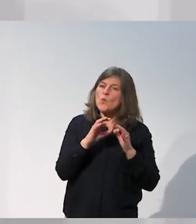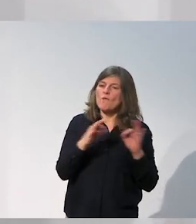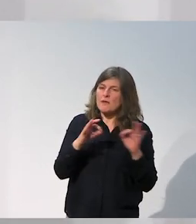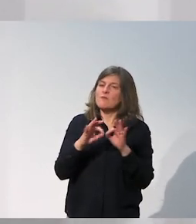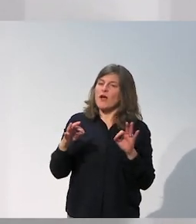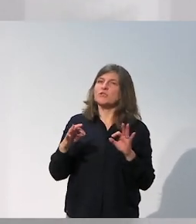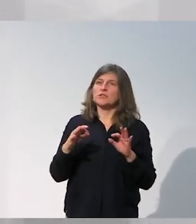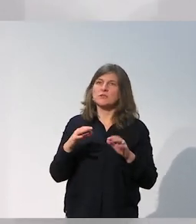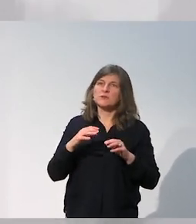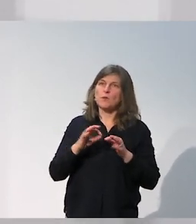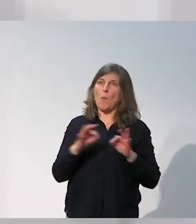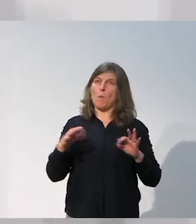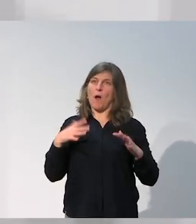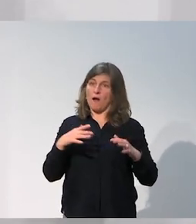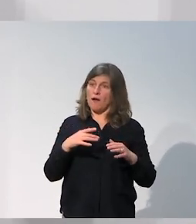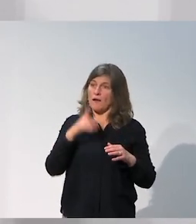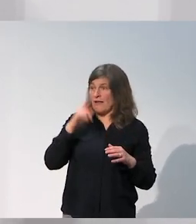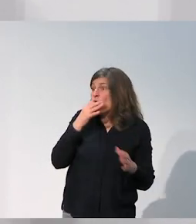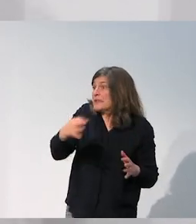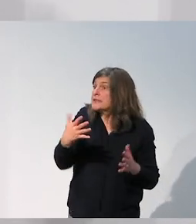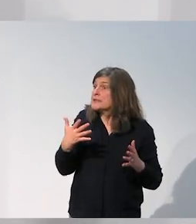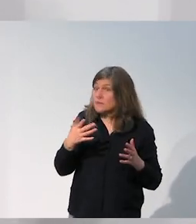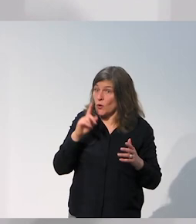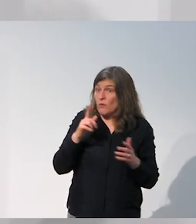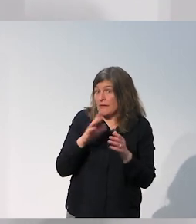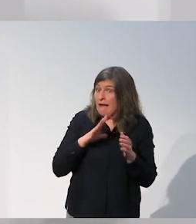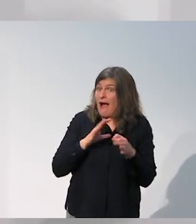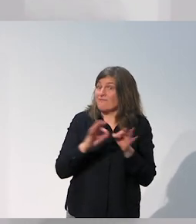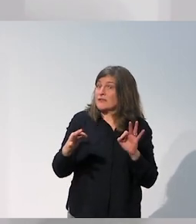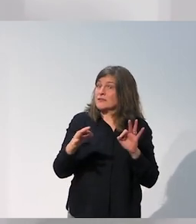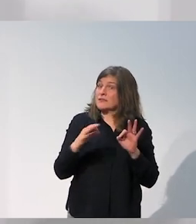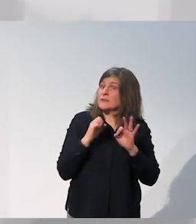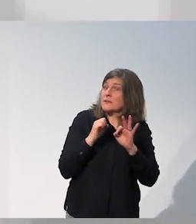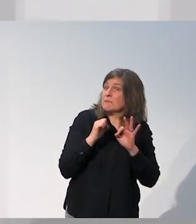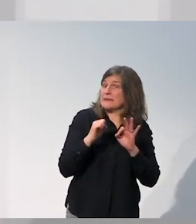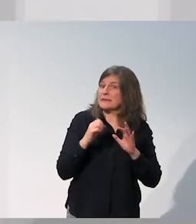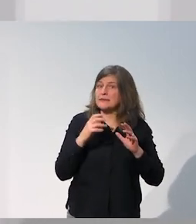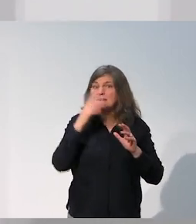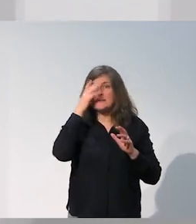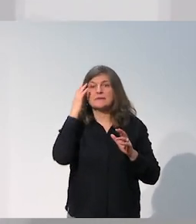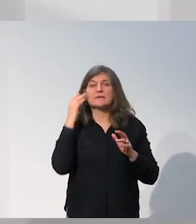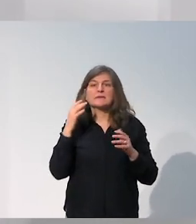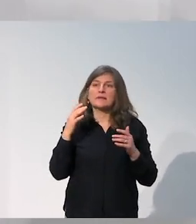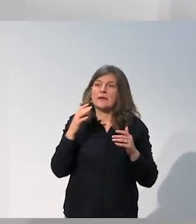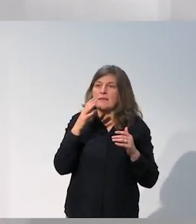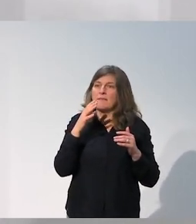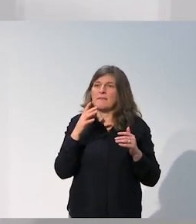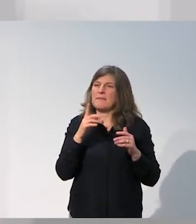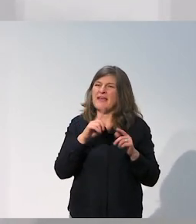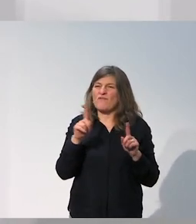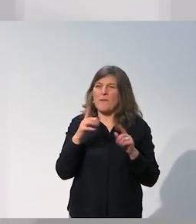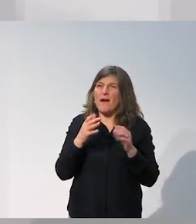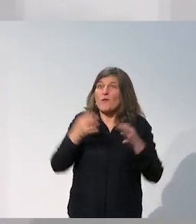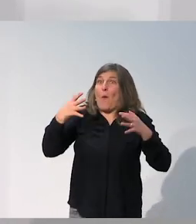ça où les choses sont dites parce qu'il faut bien qu'elles le soient. Je ne resterai pas en deçà, mais je n'irai pas non plus